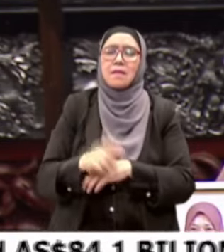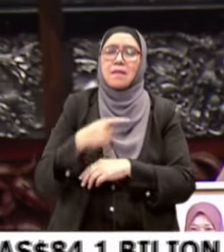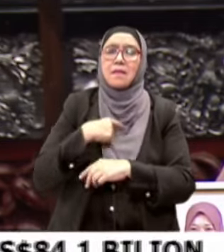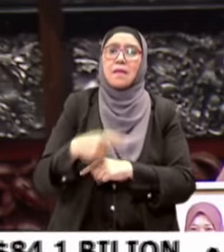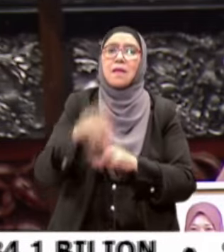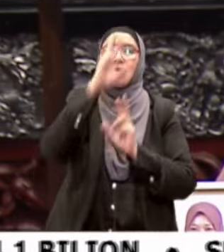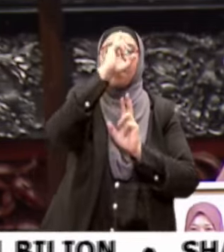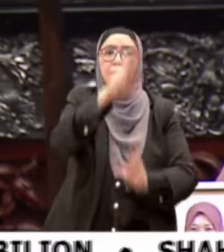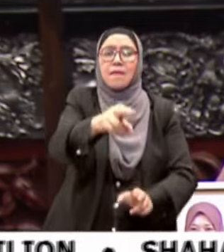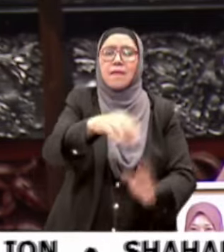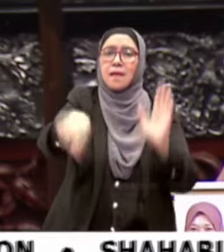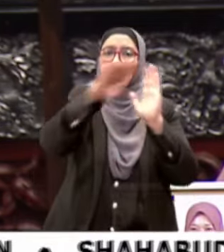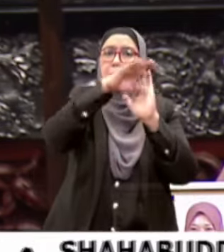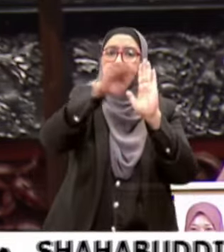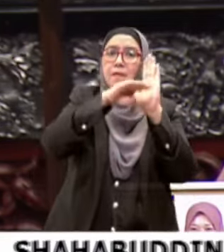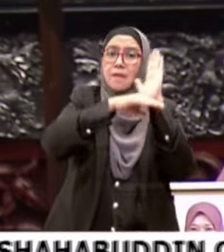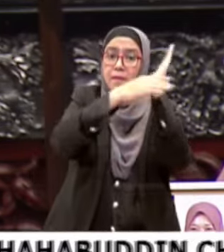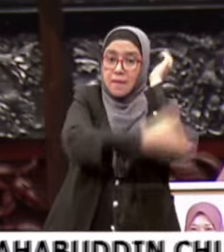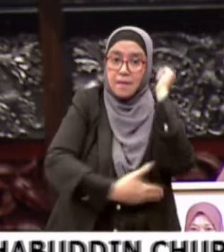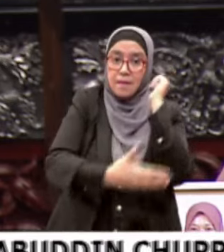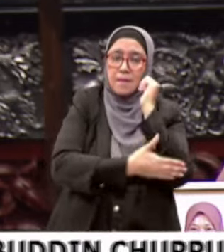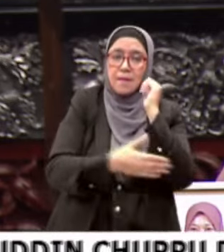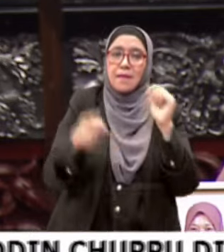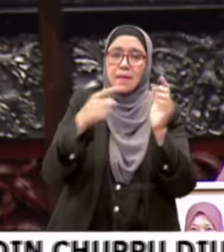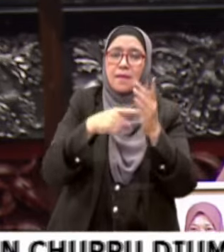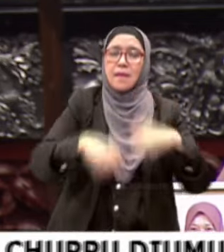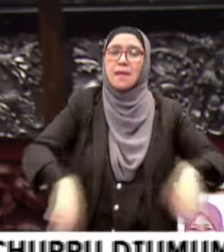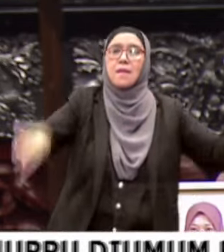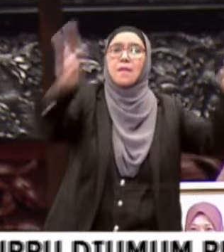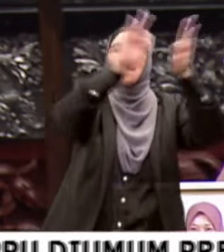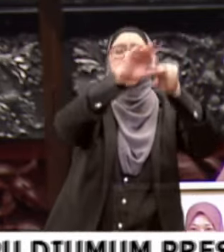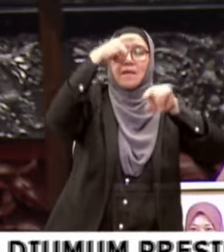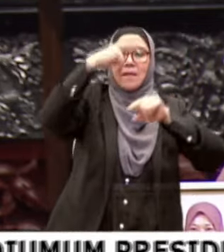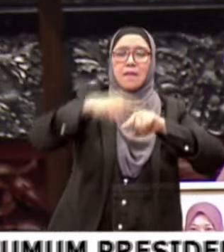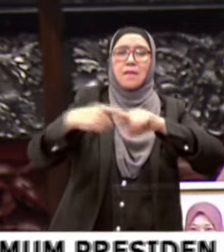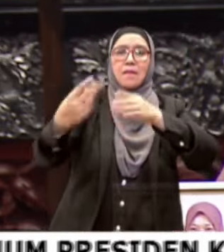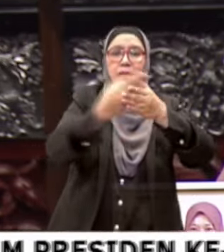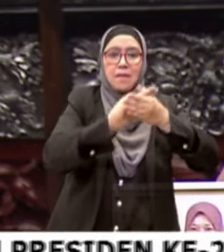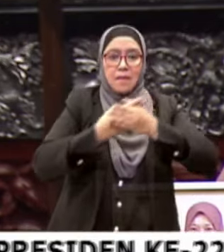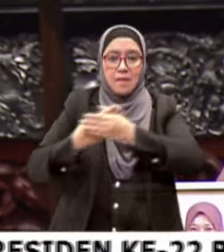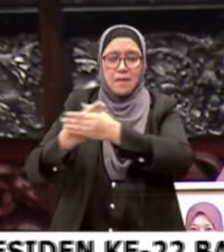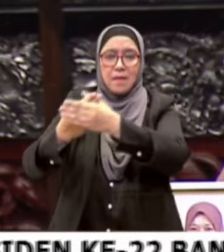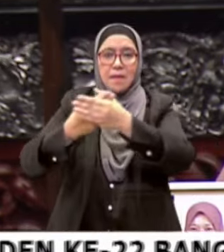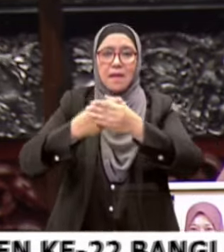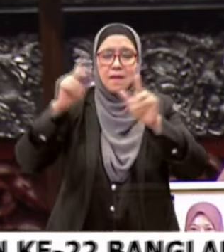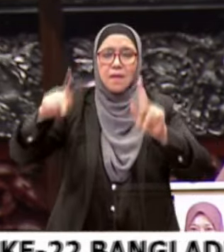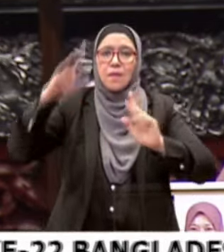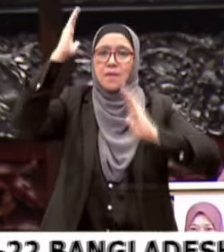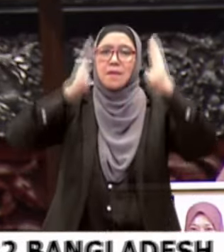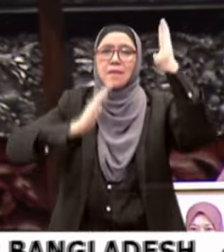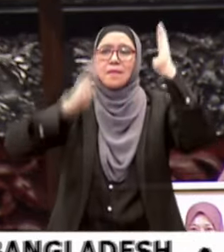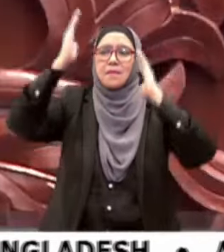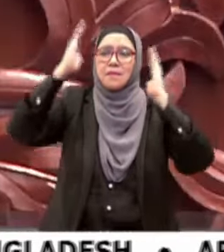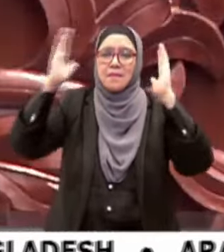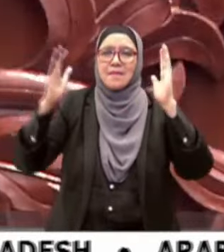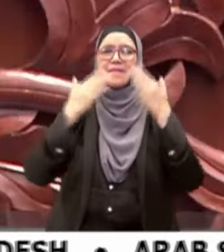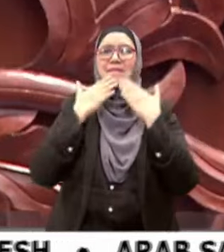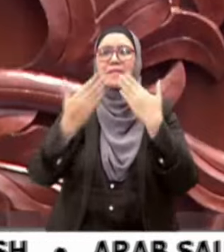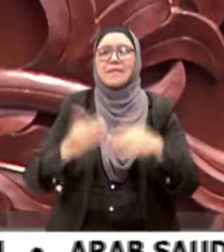rukun negara yang merupakan kunci kepada keharmonian dan perpaduan kaum di Malaysia sekian terima kasih